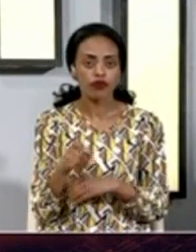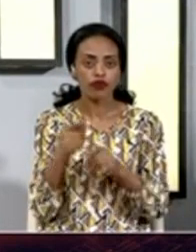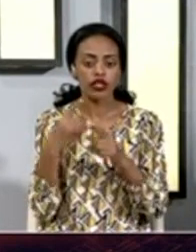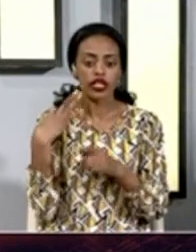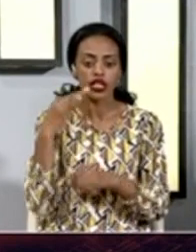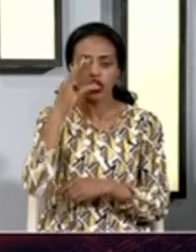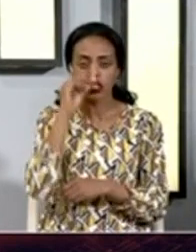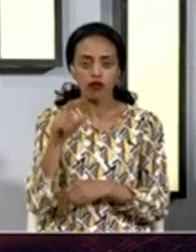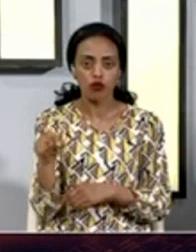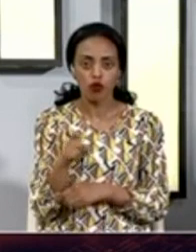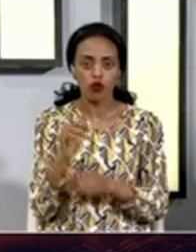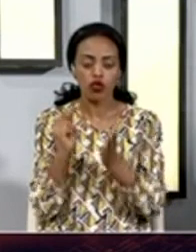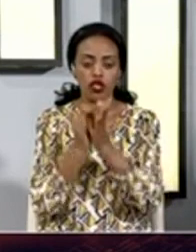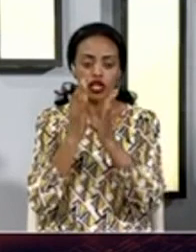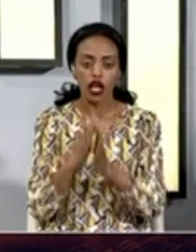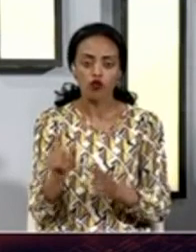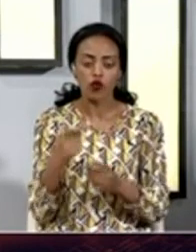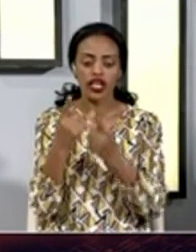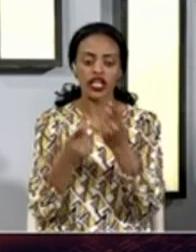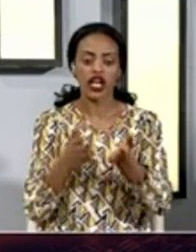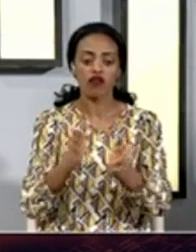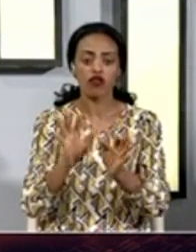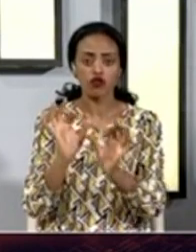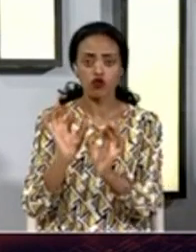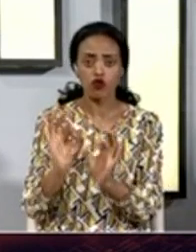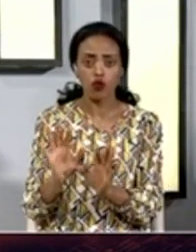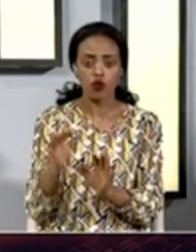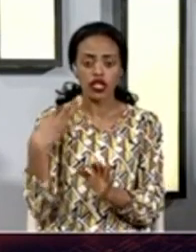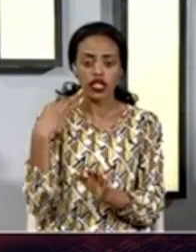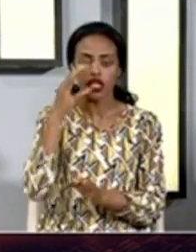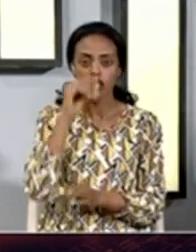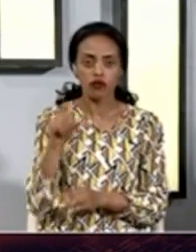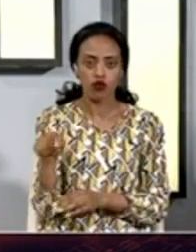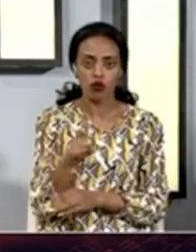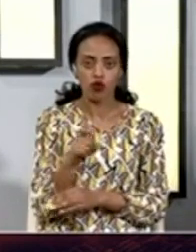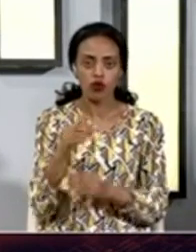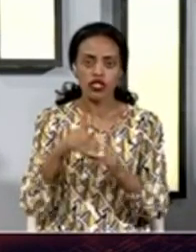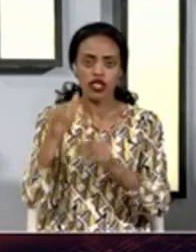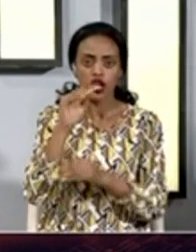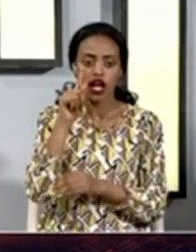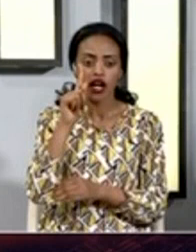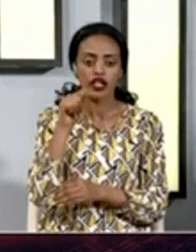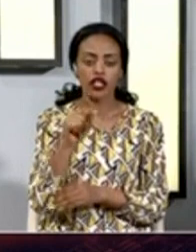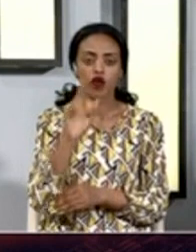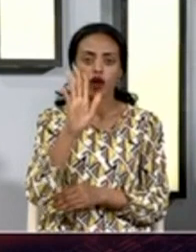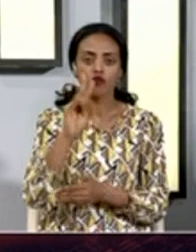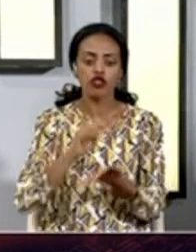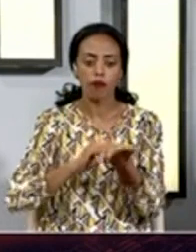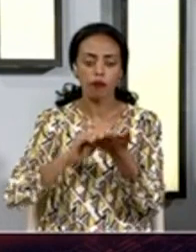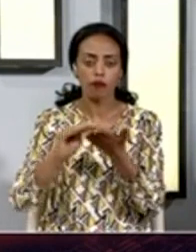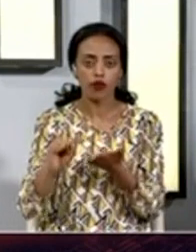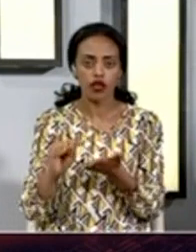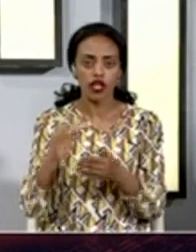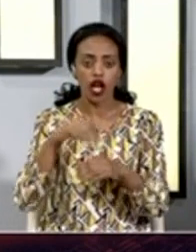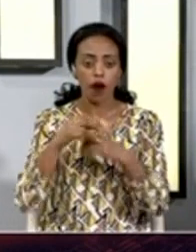ግለሰብ ተኾይኑ ወይ ድማ ሕጋዊ ዝኾነ ናይ ስራሕ ፍቓድ ዘይብሉ ግለሰብ ተኾይኑ ዝለዕለ 1.5 ሚልዮን ኣብ